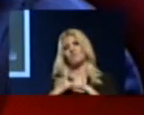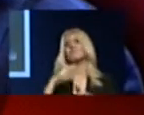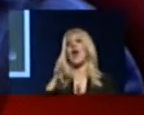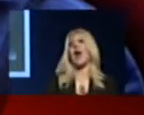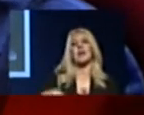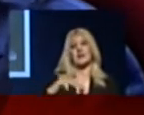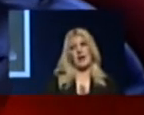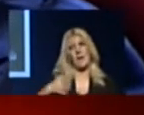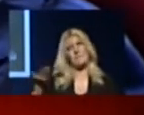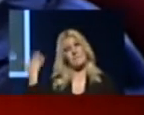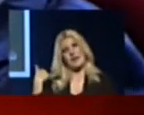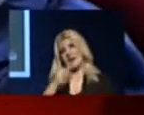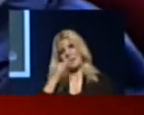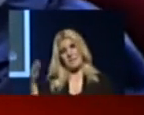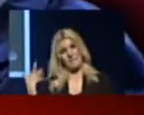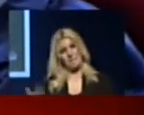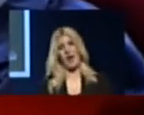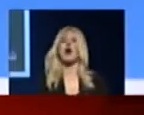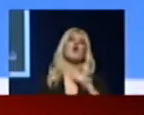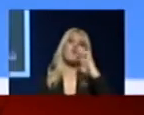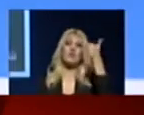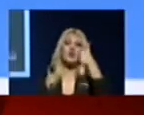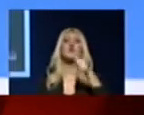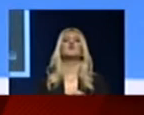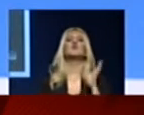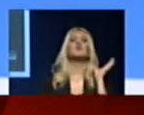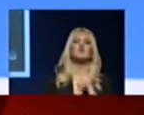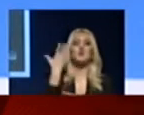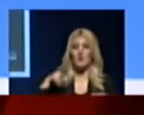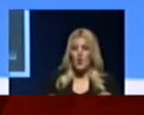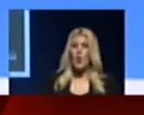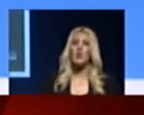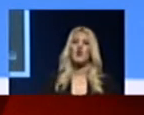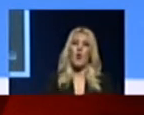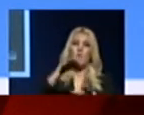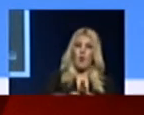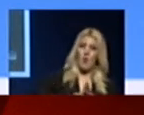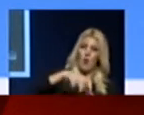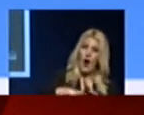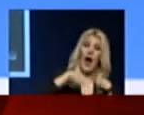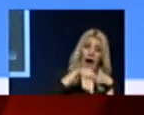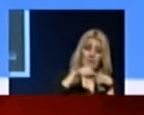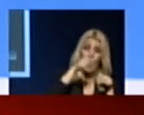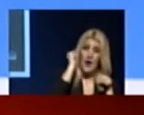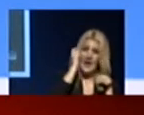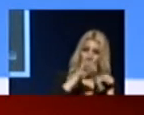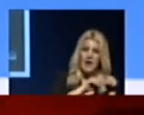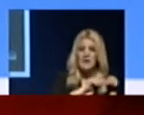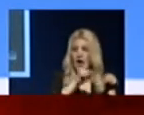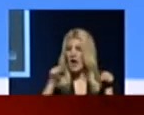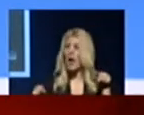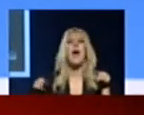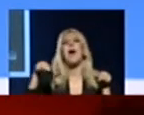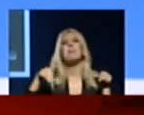Κωνσταντακόπουλου. Το πρώτο αφορά το νέο οδικό δίκτυο από την Καλαμάτα μέχρι τη Μεθόνη. Νομίζω ότι πρέπει να γίνει γρήγορα και είμαι